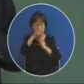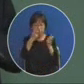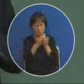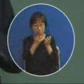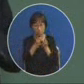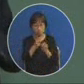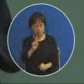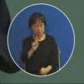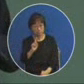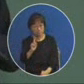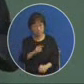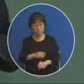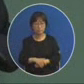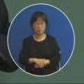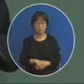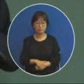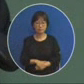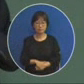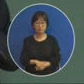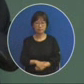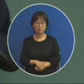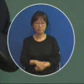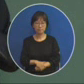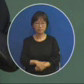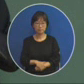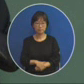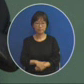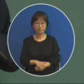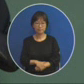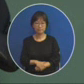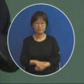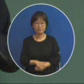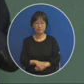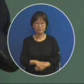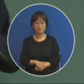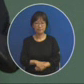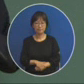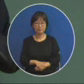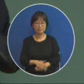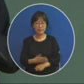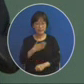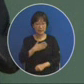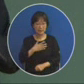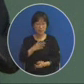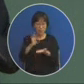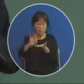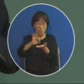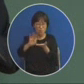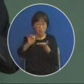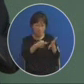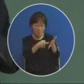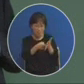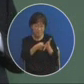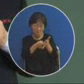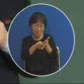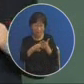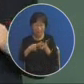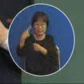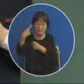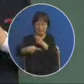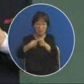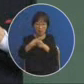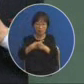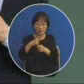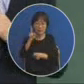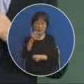thinking, how should we build it? 모든 걸 줄여서라도 그 1년에 한 1억은 해야 되는 거 아니냐? And I thought to myself, even if I have to cut down